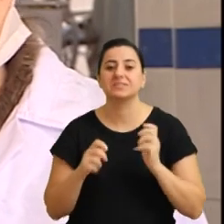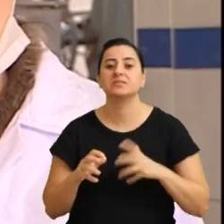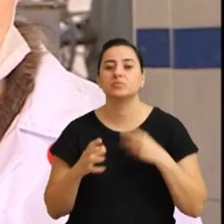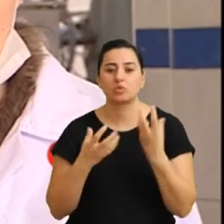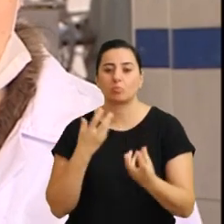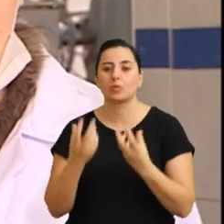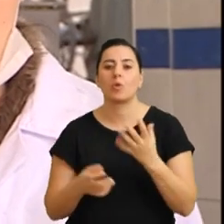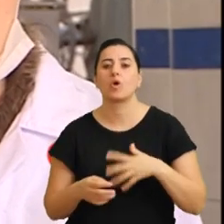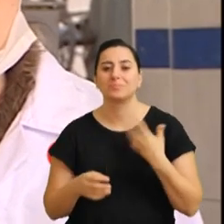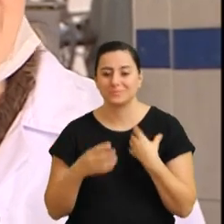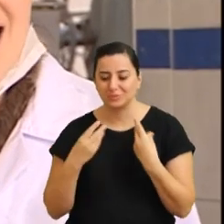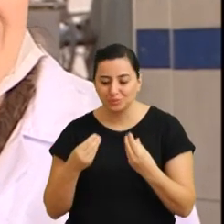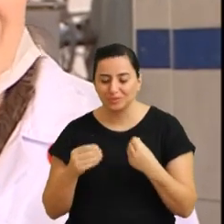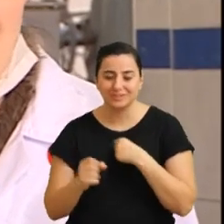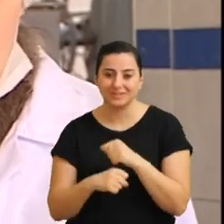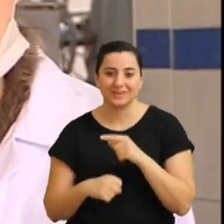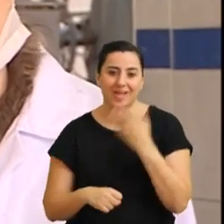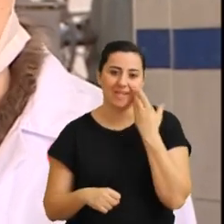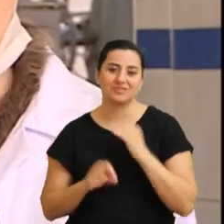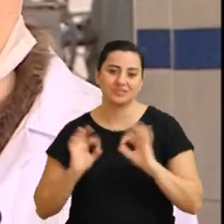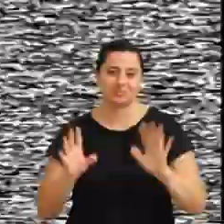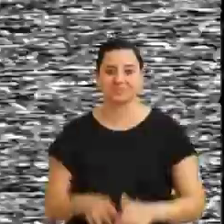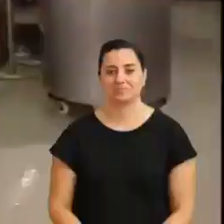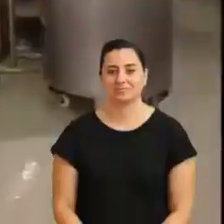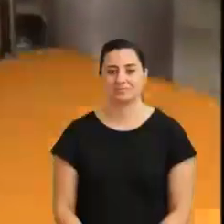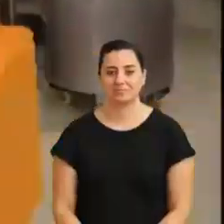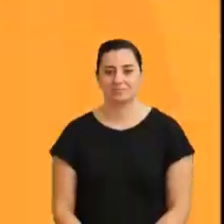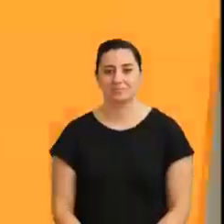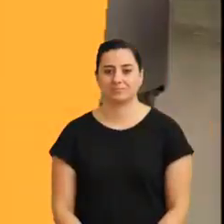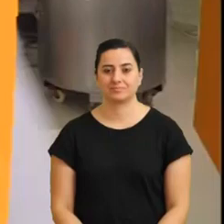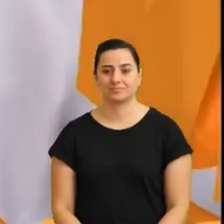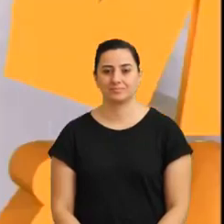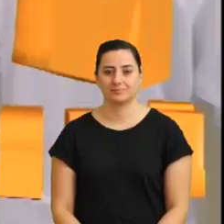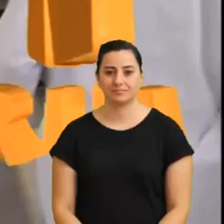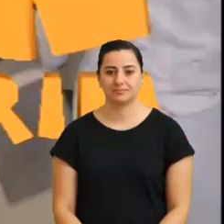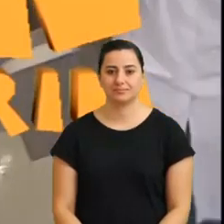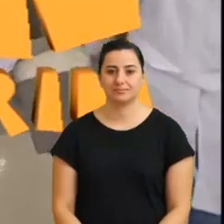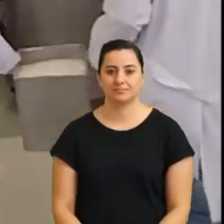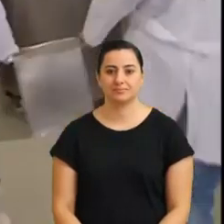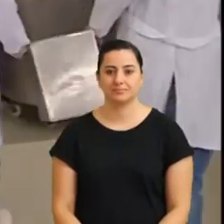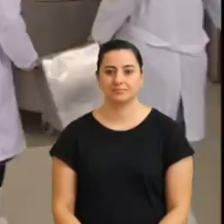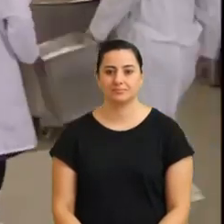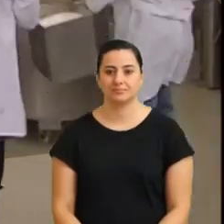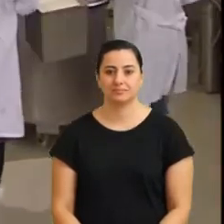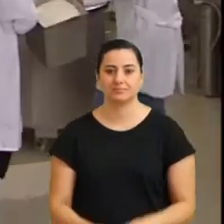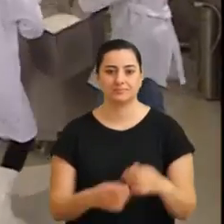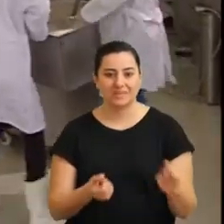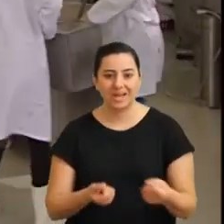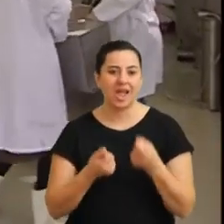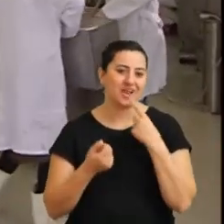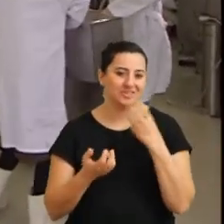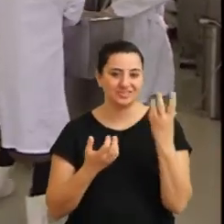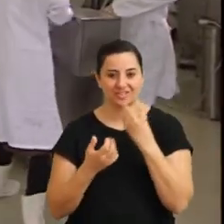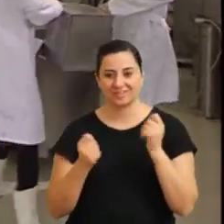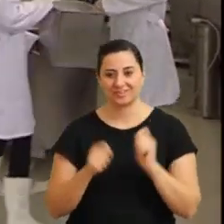top top olmasın diye. Bence en zevkli anı buydu. Tut şunun ucunu taşıyalım hadi. Bıttırı bıttırı